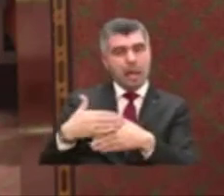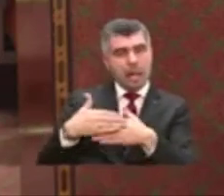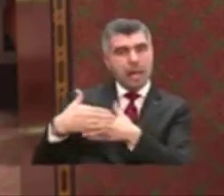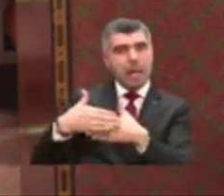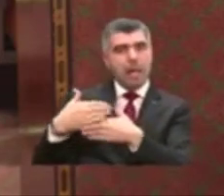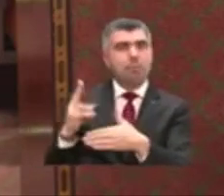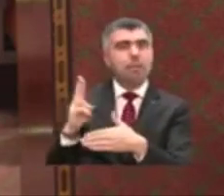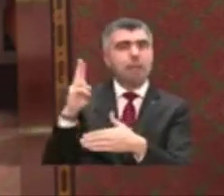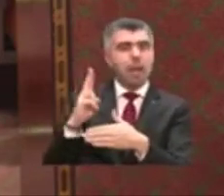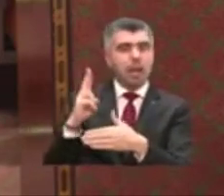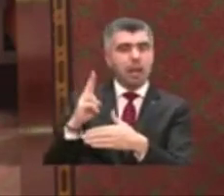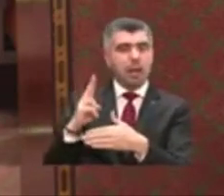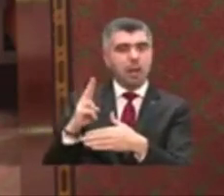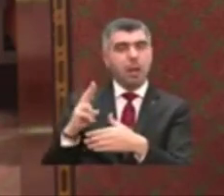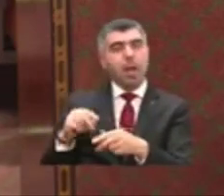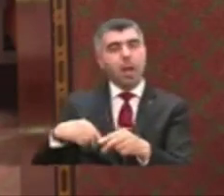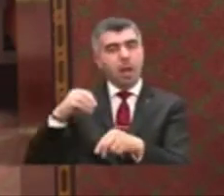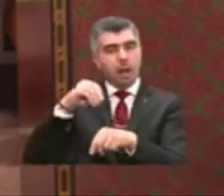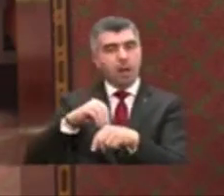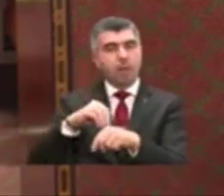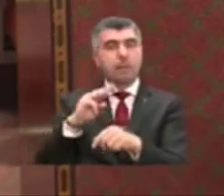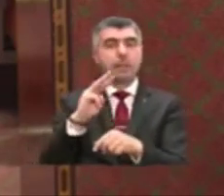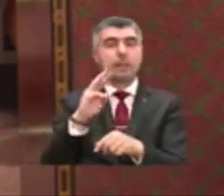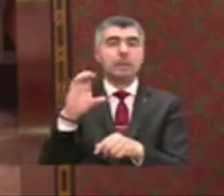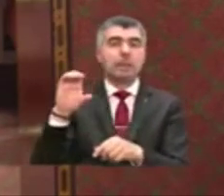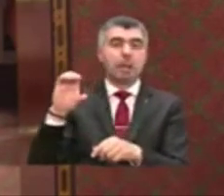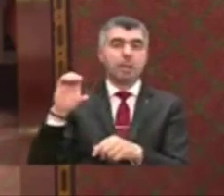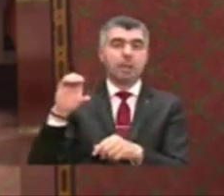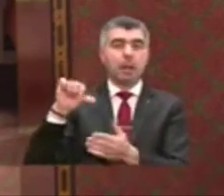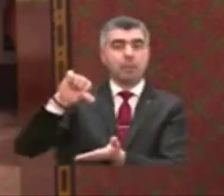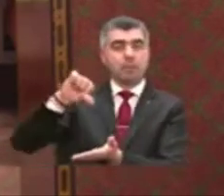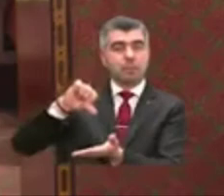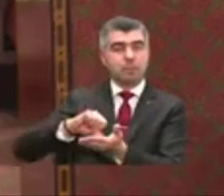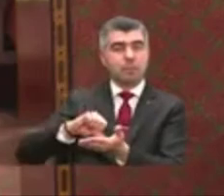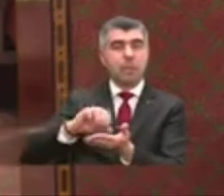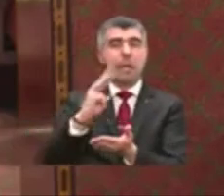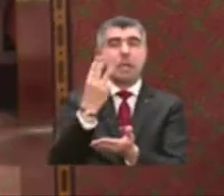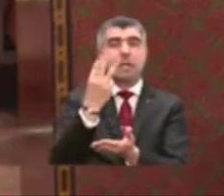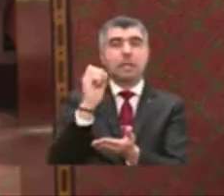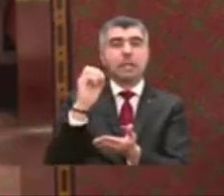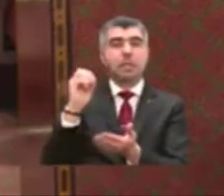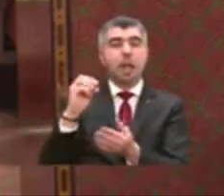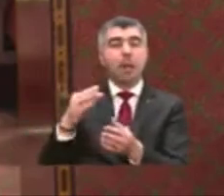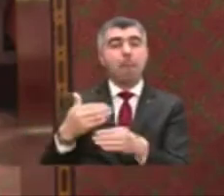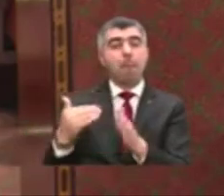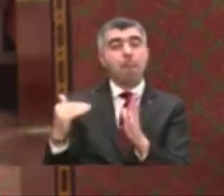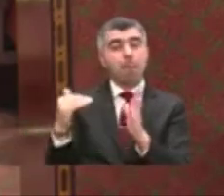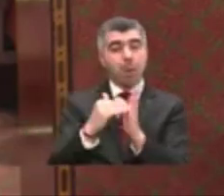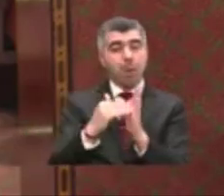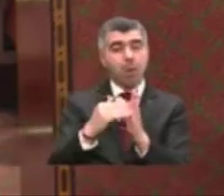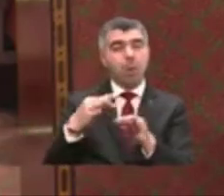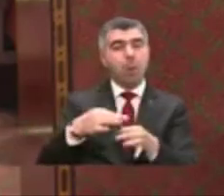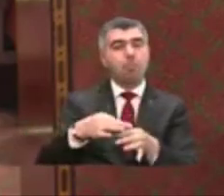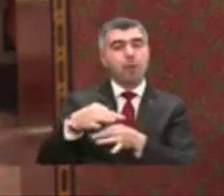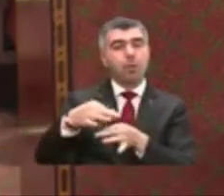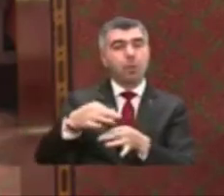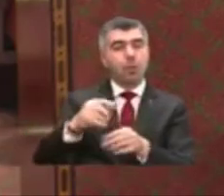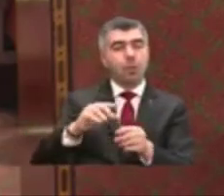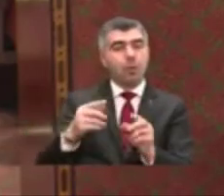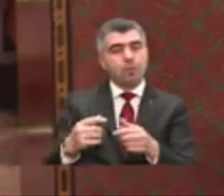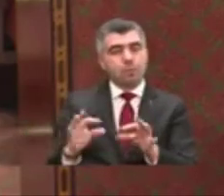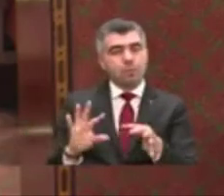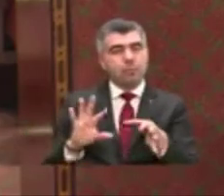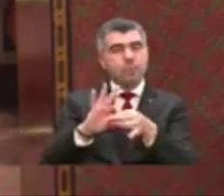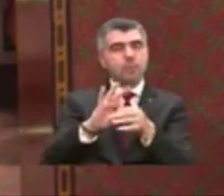وكاين الدار البيضاء، والدار البيضاء فيه 300 مليون متر مكعب اللي ان شاء الله غيدار في اطار شراكه ما بين القطاع العام